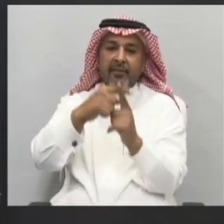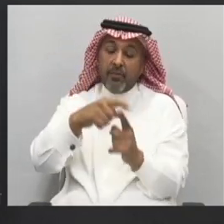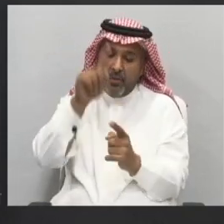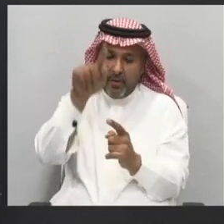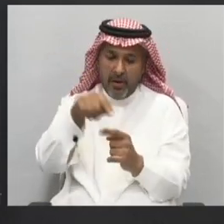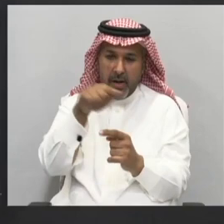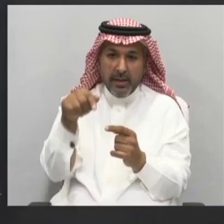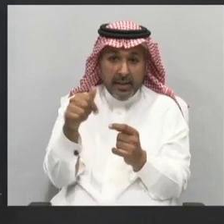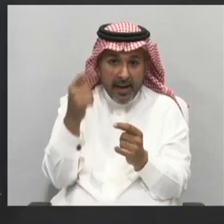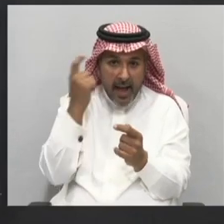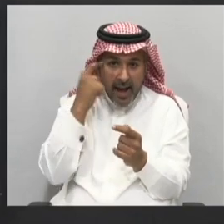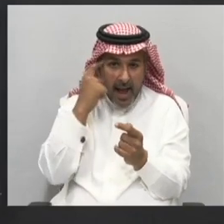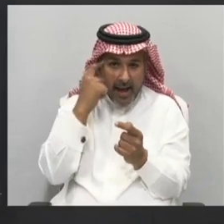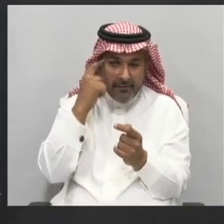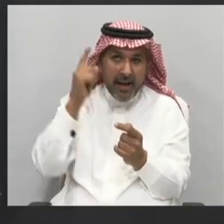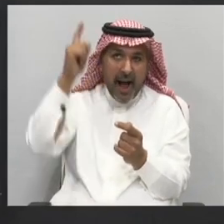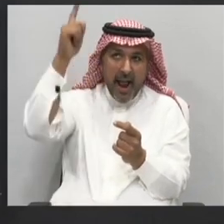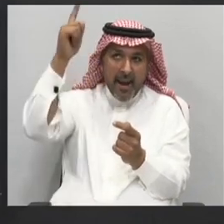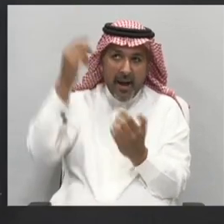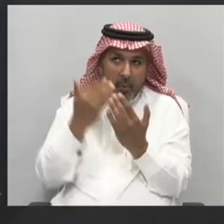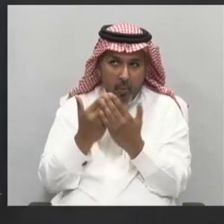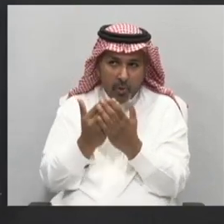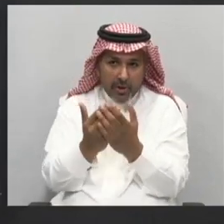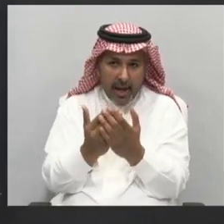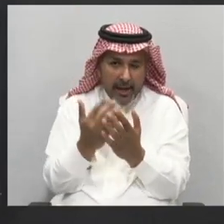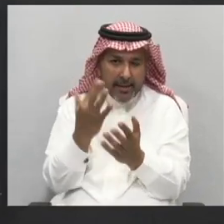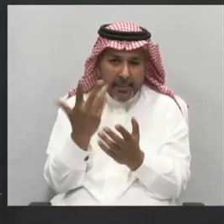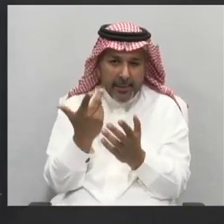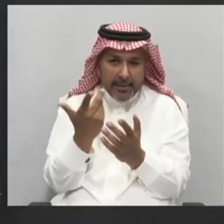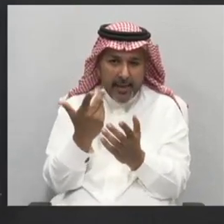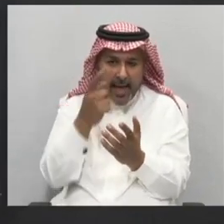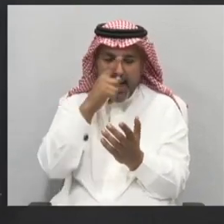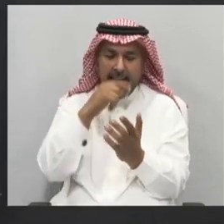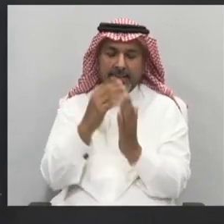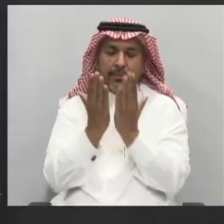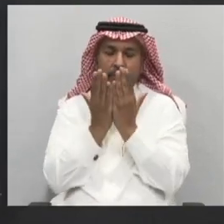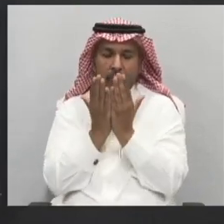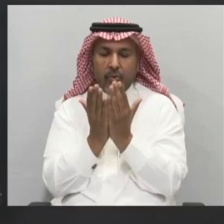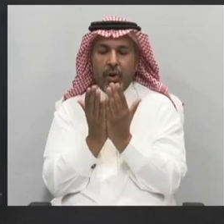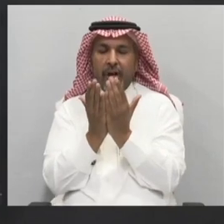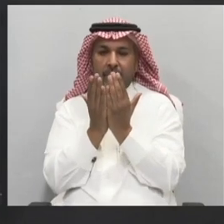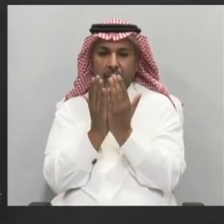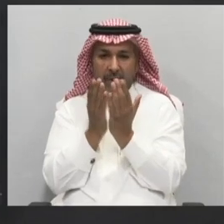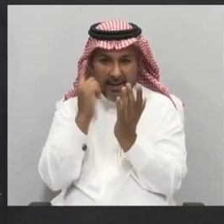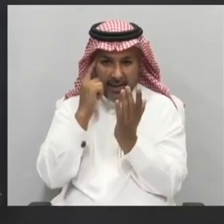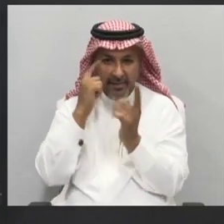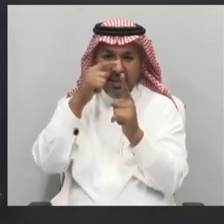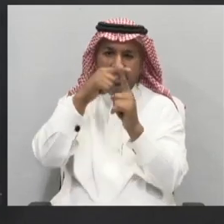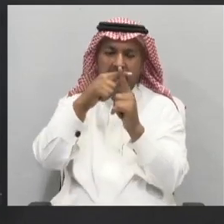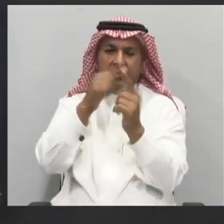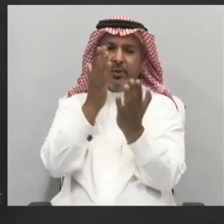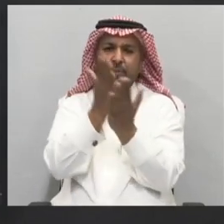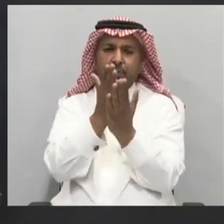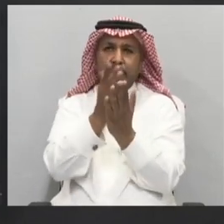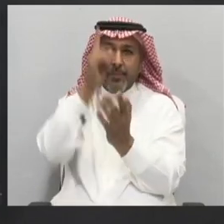مخلصا لدعائه واحتاج الى الله جل وعلا فانه يجيب الدعاء فانه يجيب الدعاء سبحانه